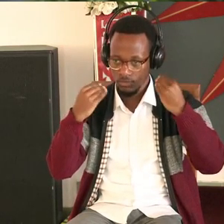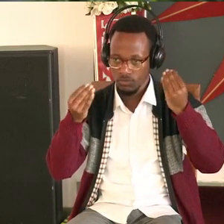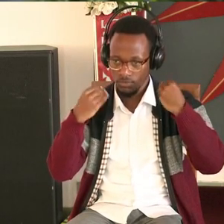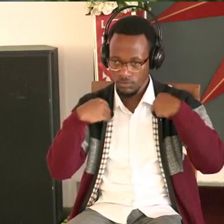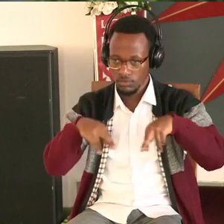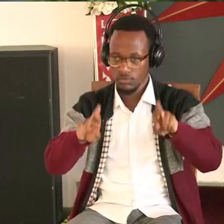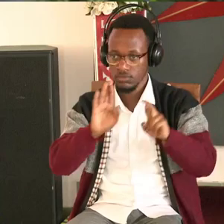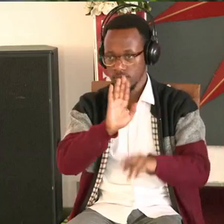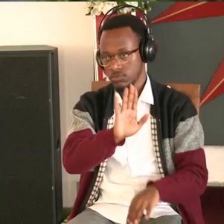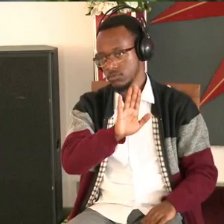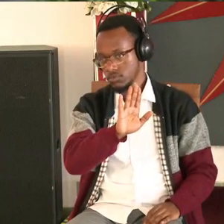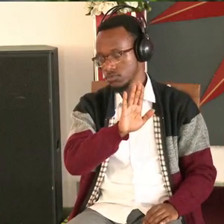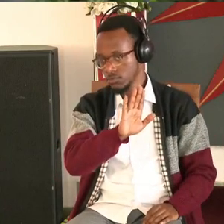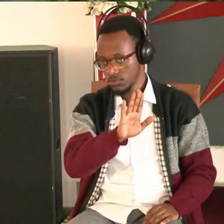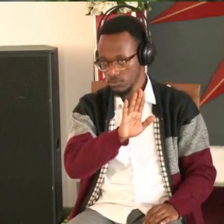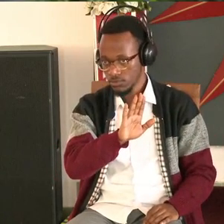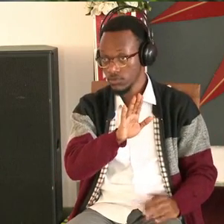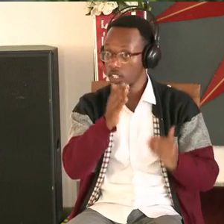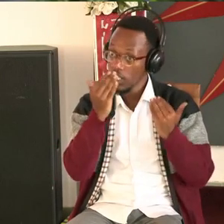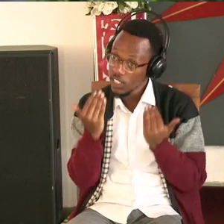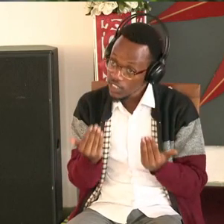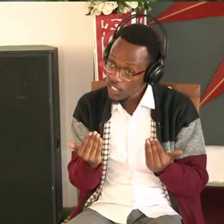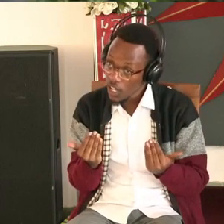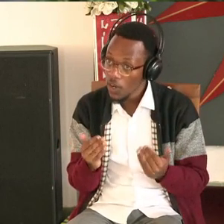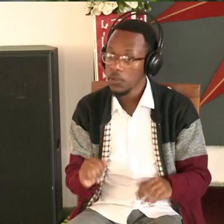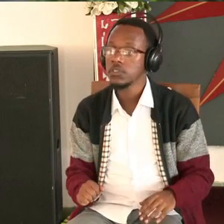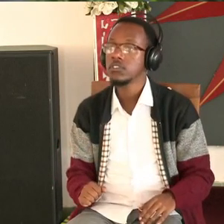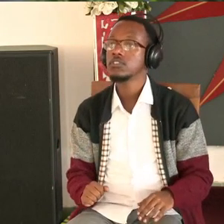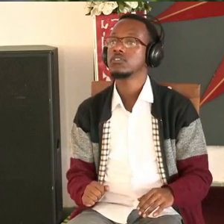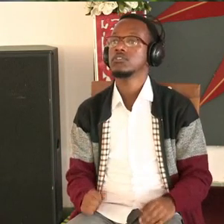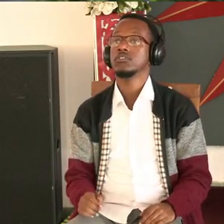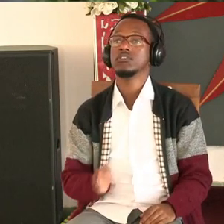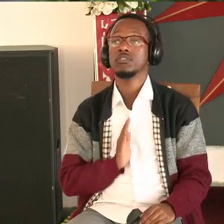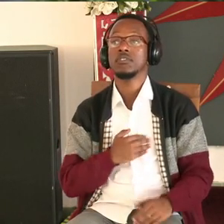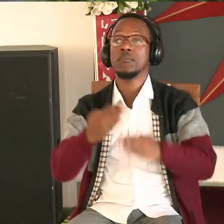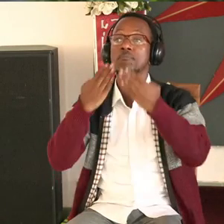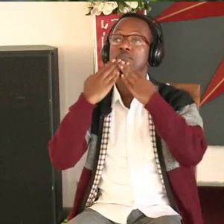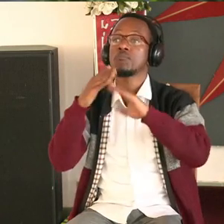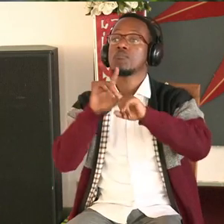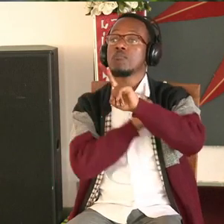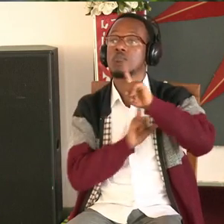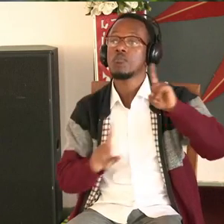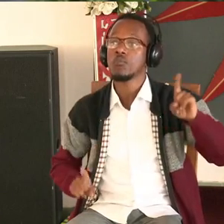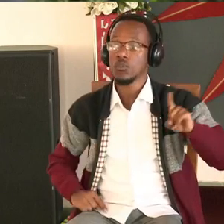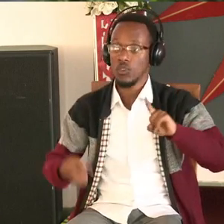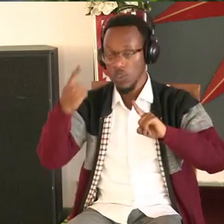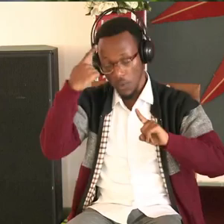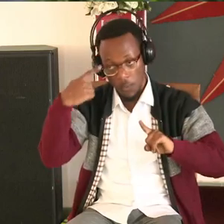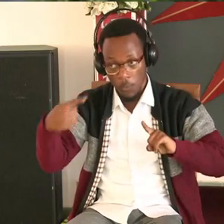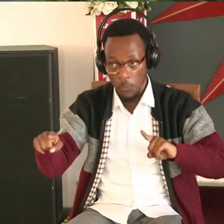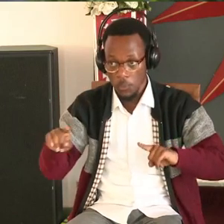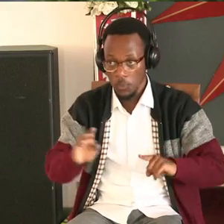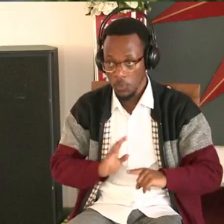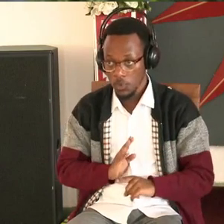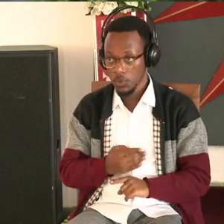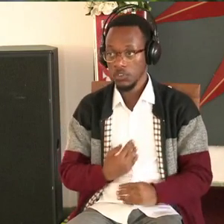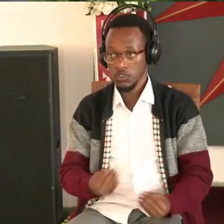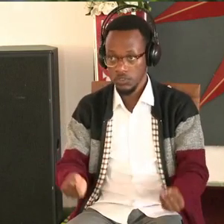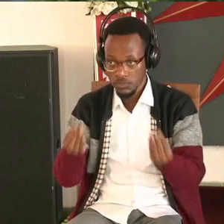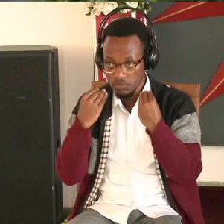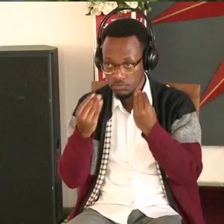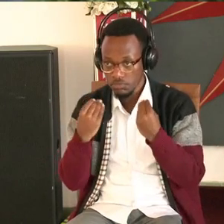Menyesha inzira zawe. Nous remercions kandi noneho turashimira umwami Imana de nous avoir fait connaître